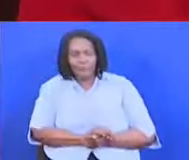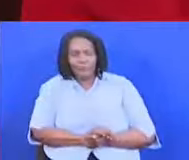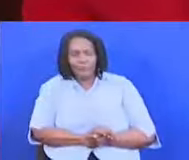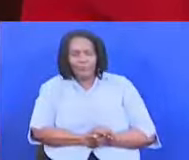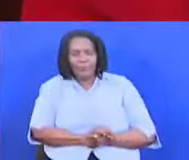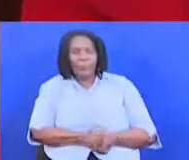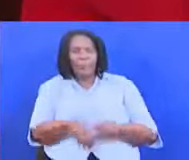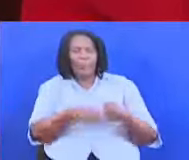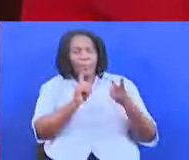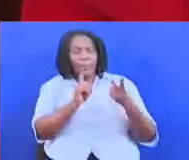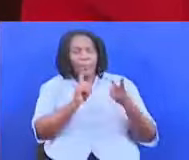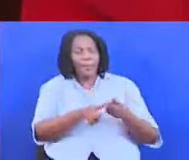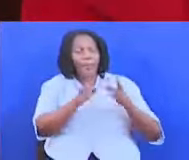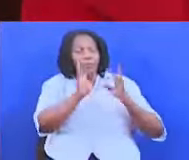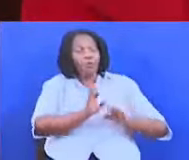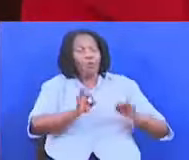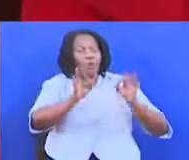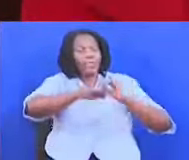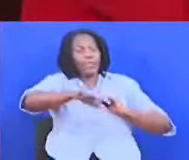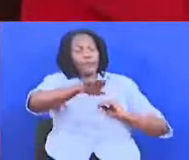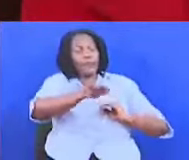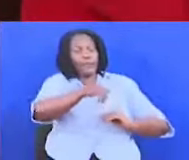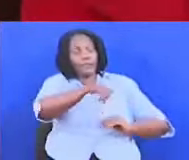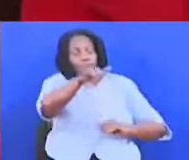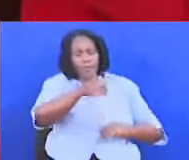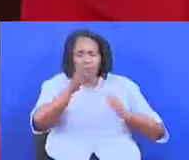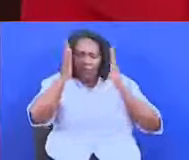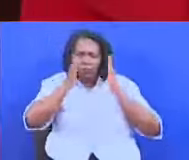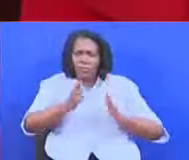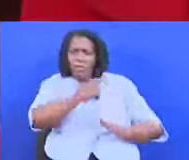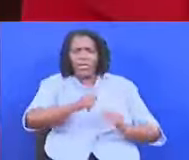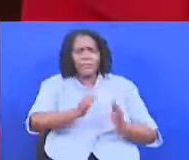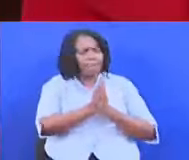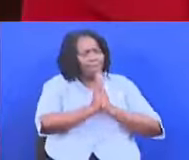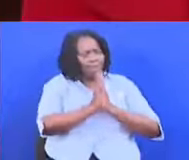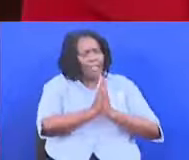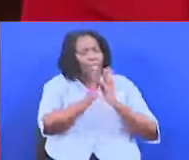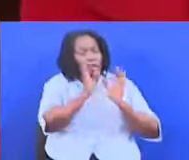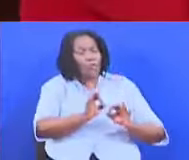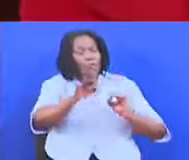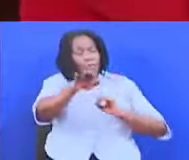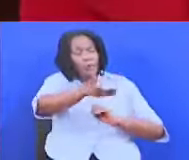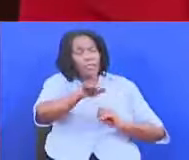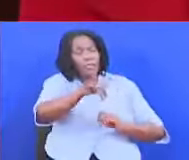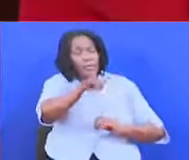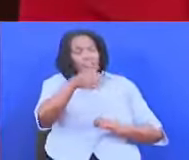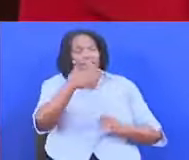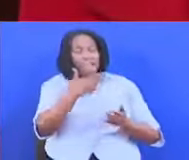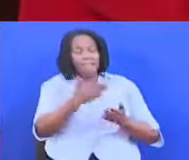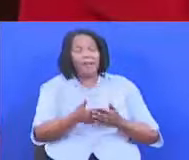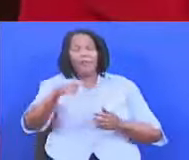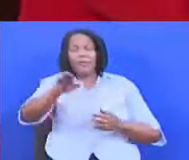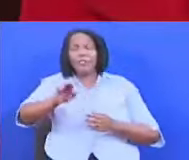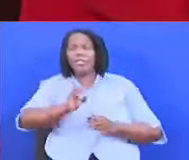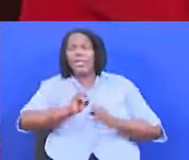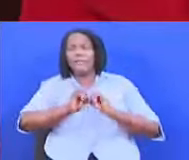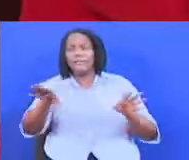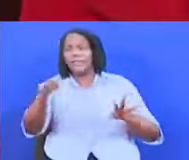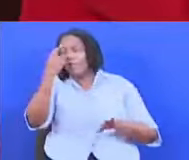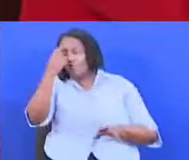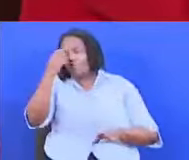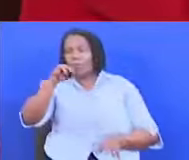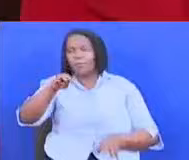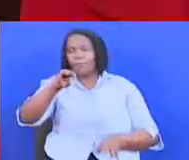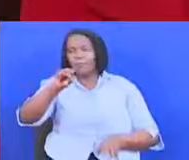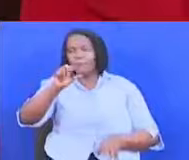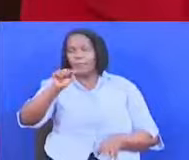ndege. Nimshukuru sana Mheshimiwa Rais katika viwanja vya ndege anavyoendelea kuboresha kikiwepo cha Msalato kiwanja kipi ambacho kipo. Nizungumzie